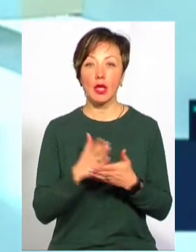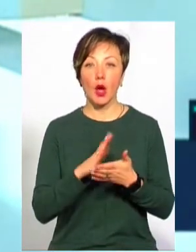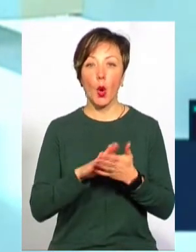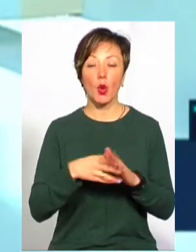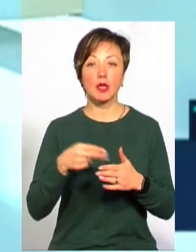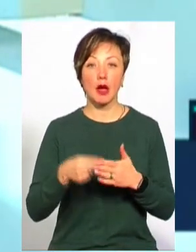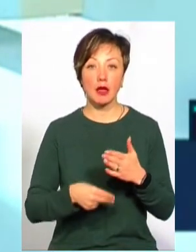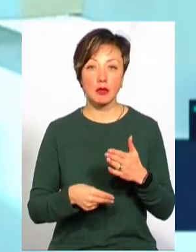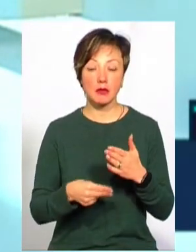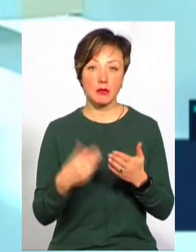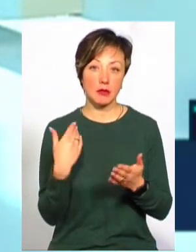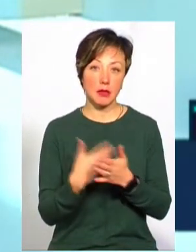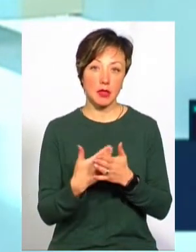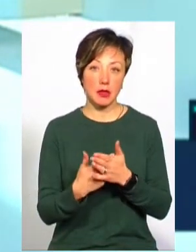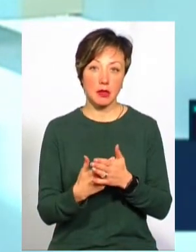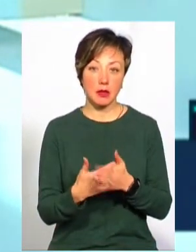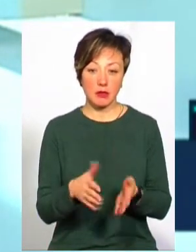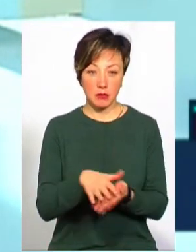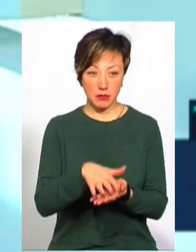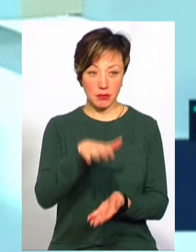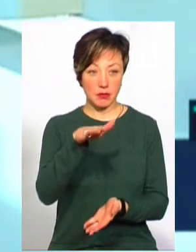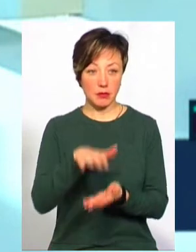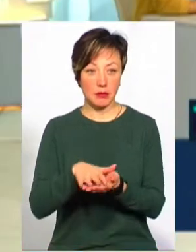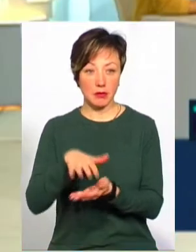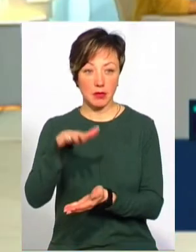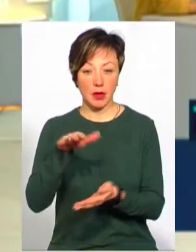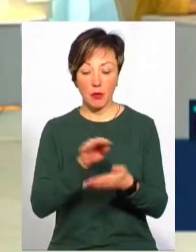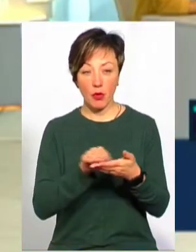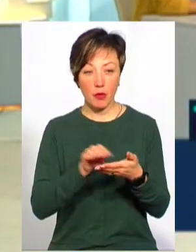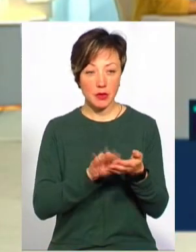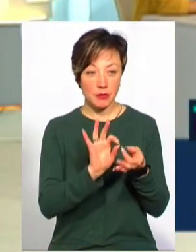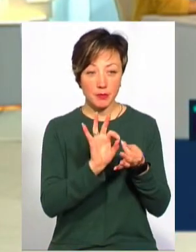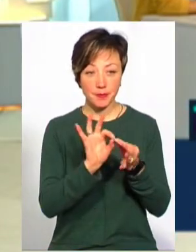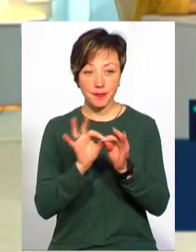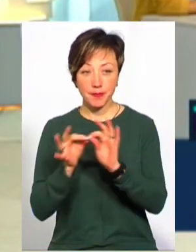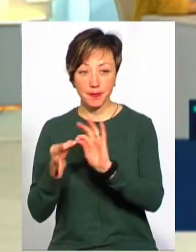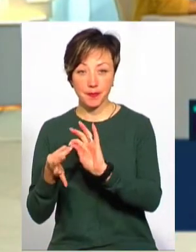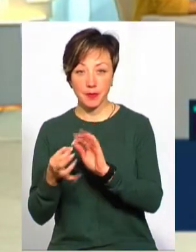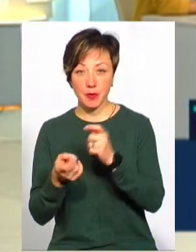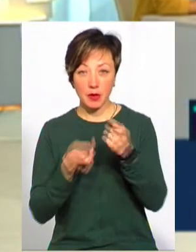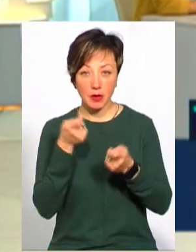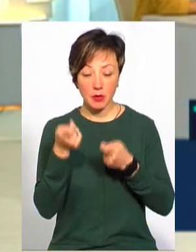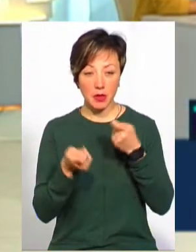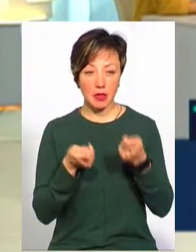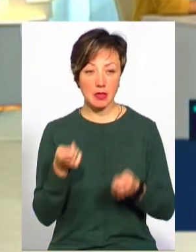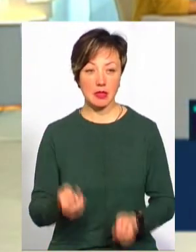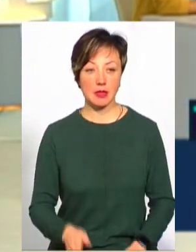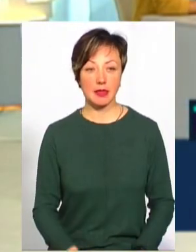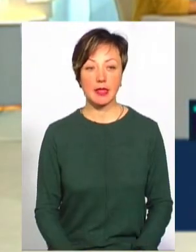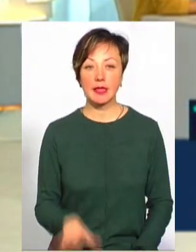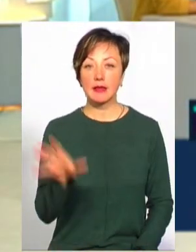котрі сягають, скажімо, цілих томів, да? І там прописано все до галочки.